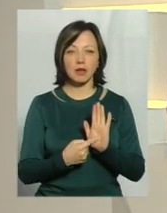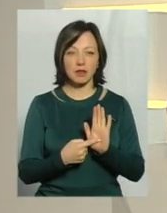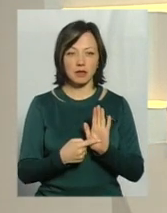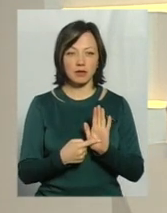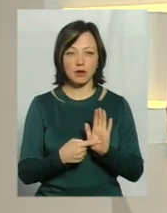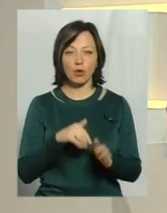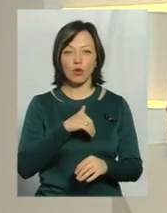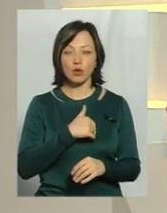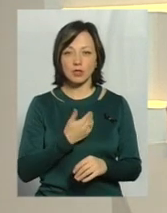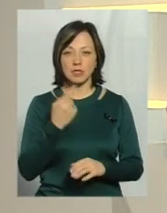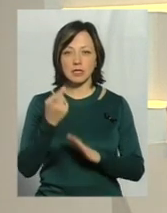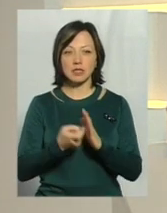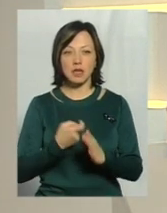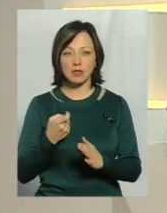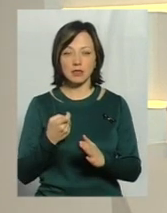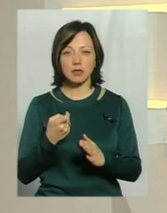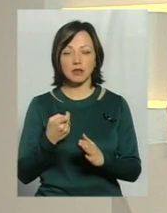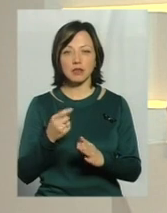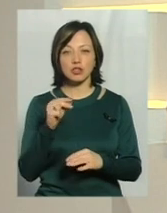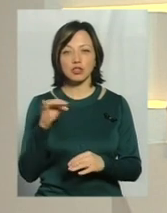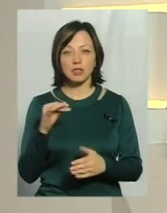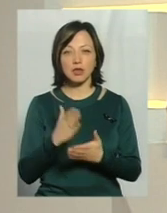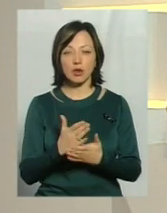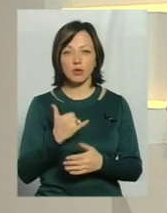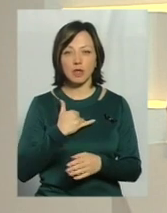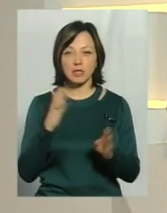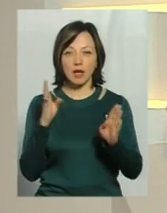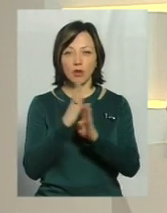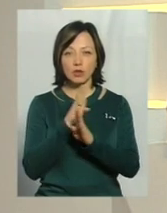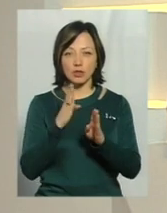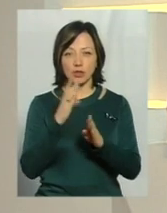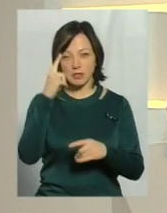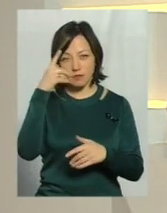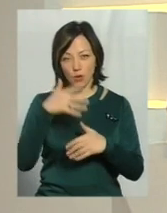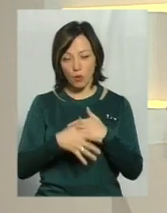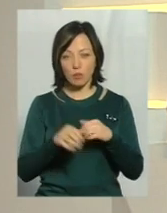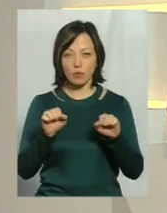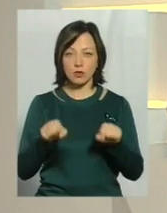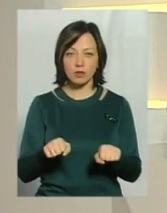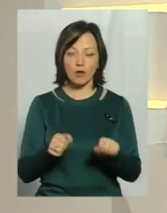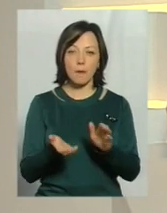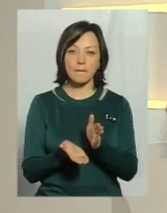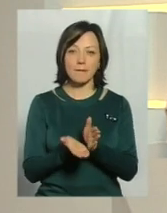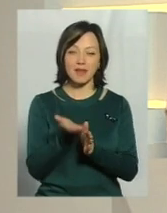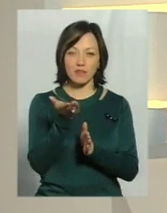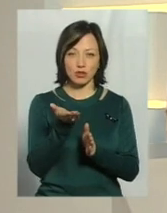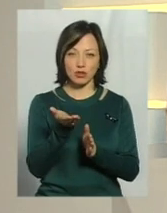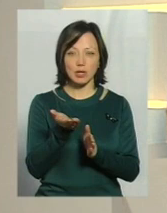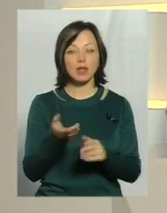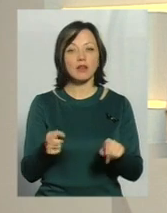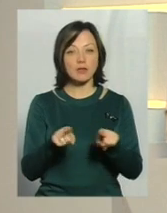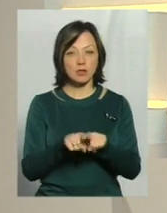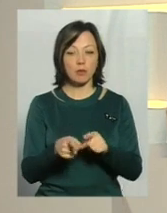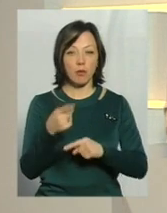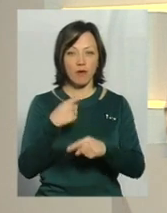і хоче дізнатись все ж таки, чи є в нас екологічна свідомість, чи можливо її підвищити, оскільки все ж таки